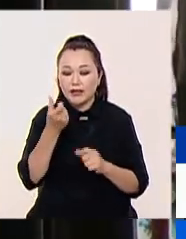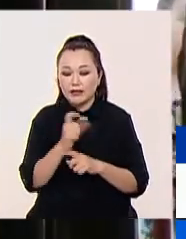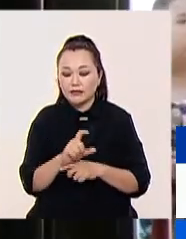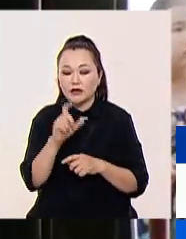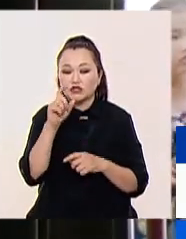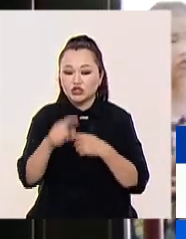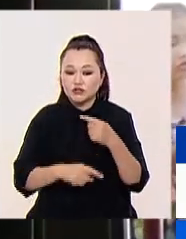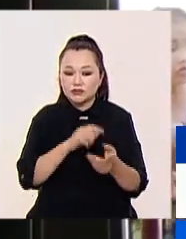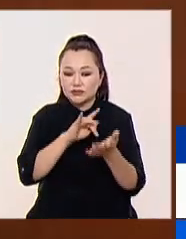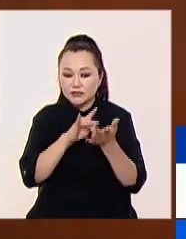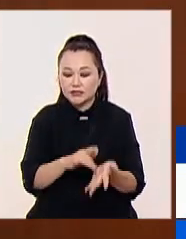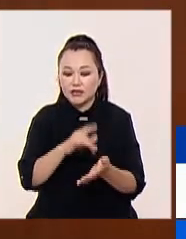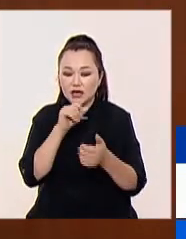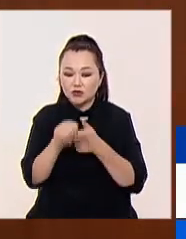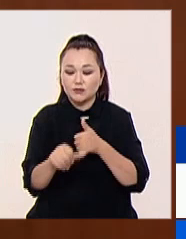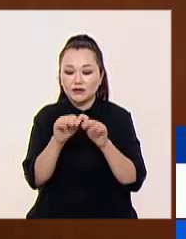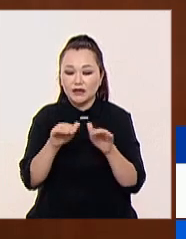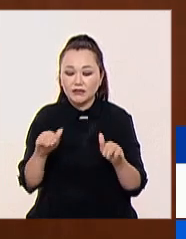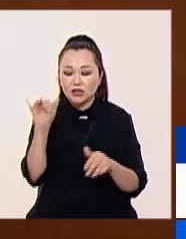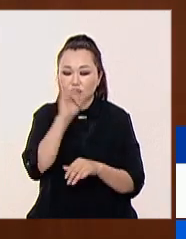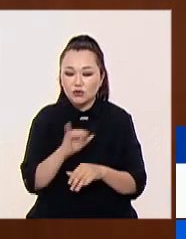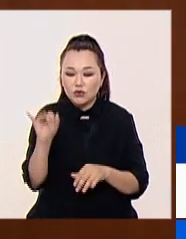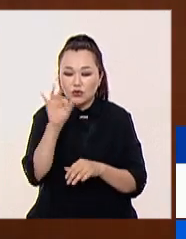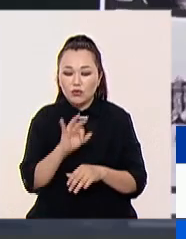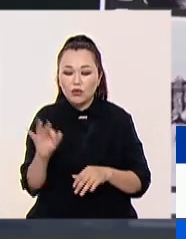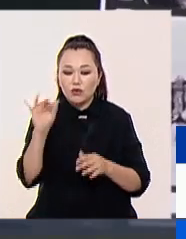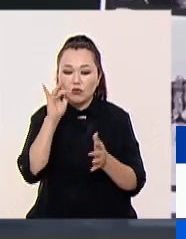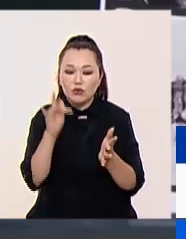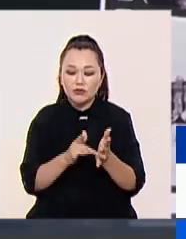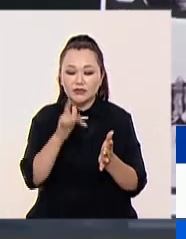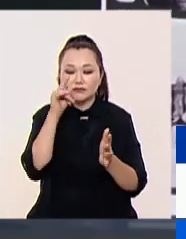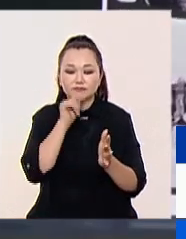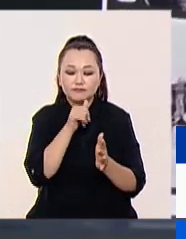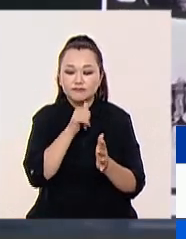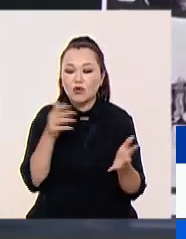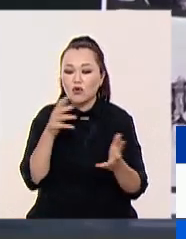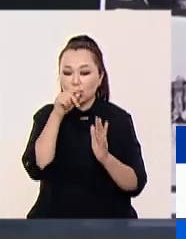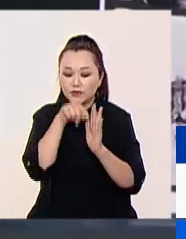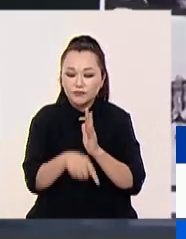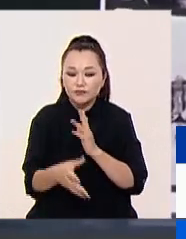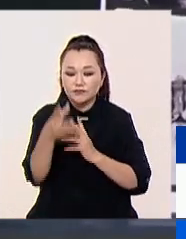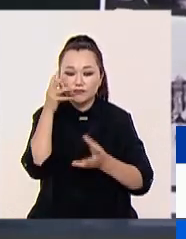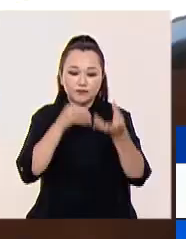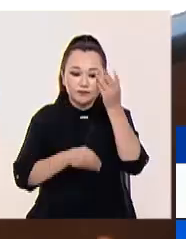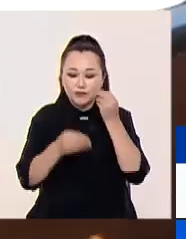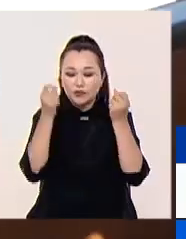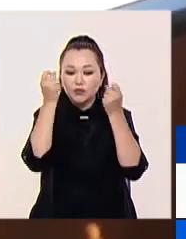экскурсия арқылы әсіресе балаларымыз ғасырдан аса тарихы бар қаламыздың қыры мен сырына қанық болып жатыр деп